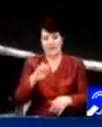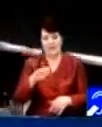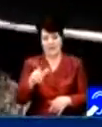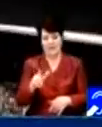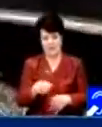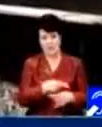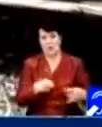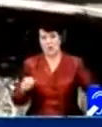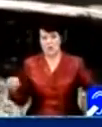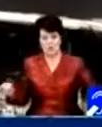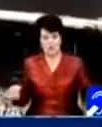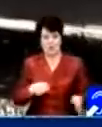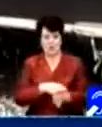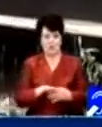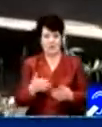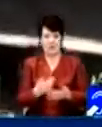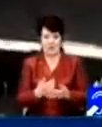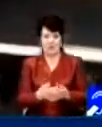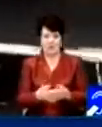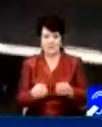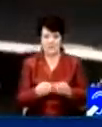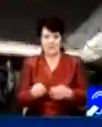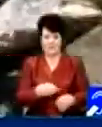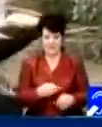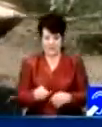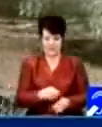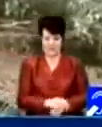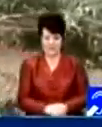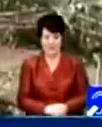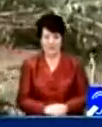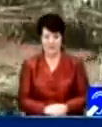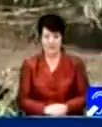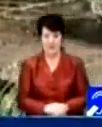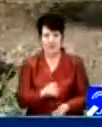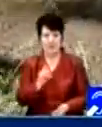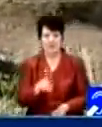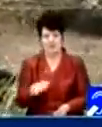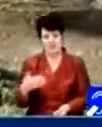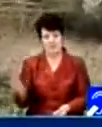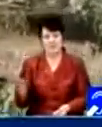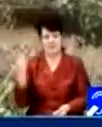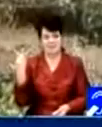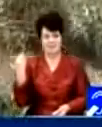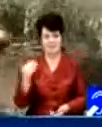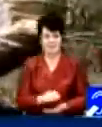Lungime totală aproximativ 10 metri. Asta este partea din spate.